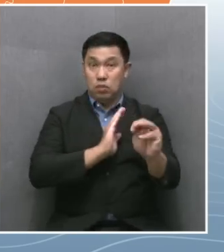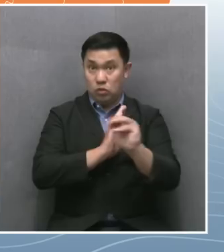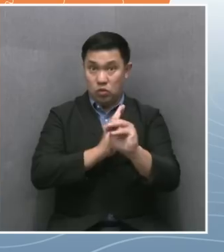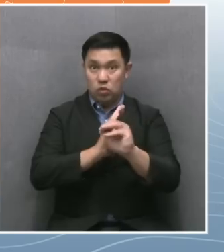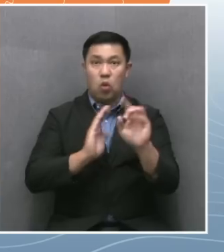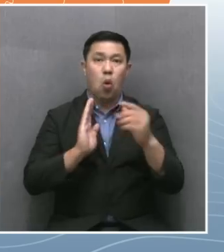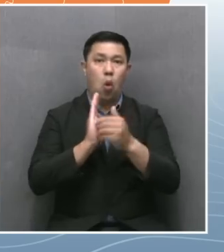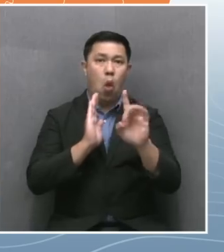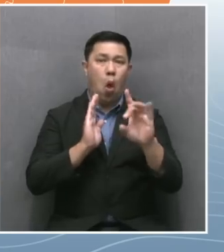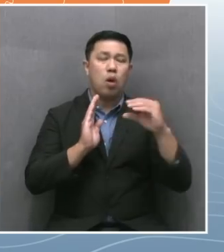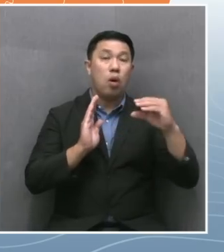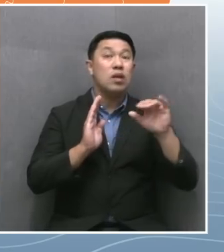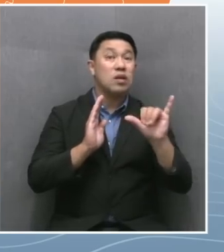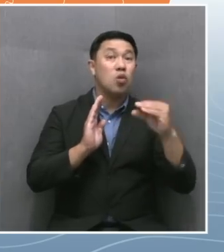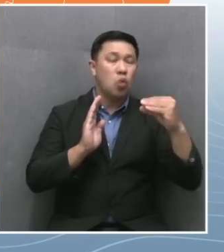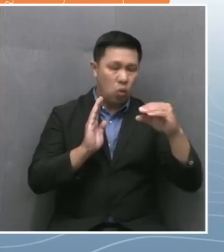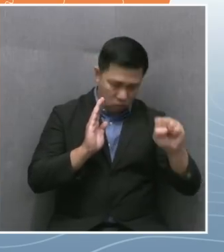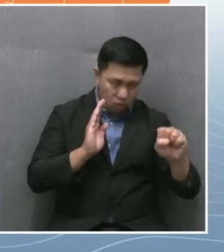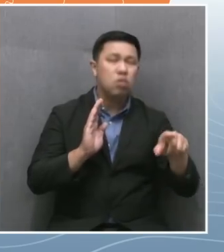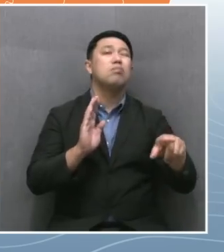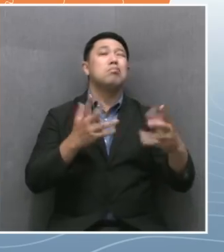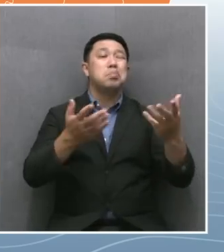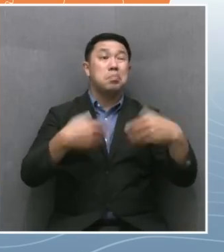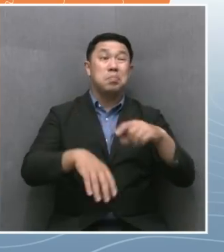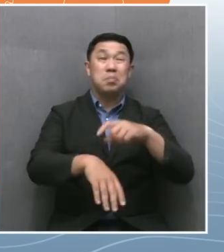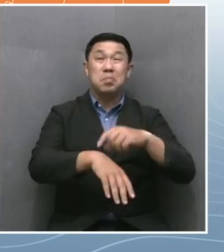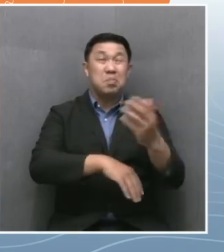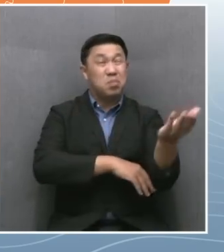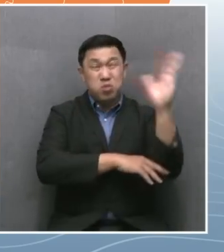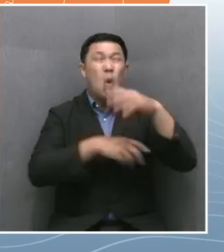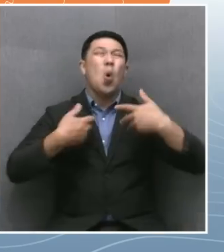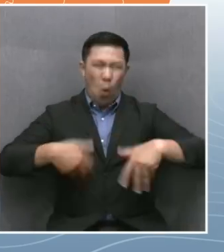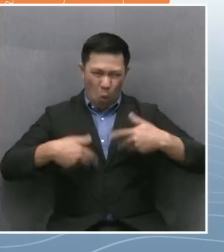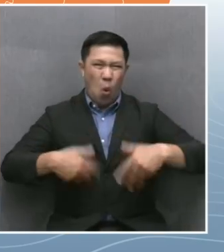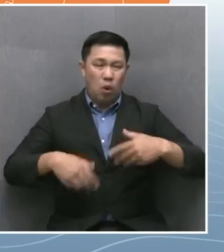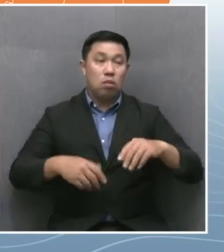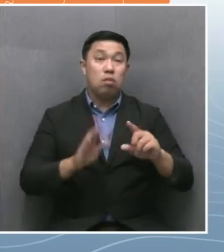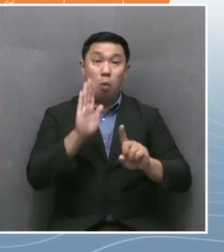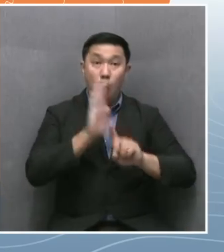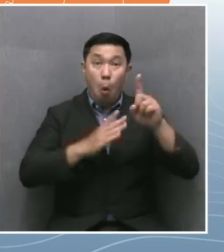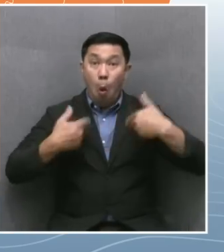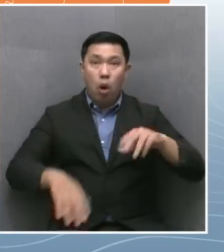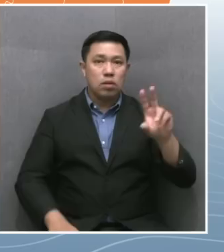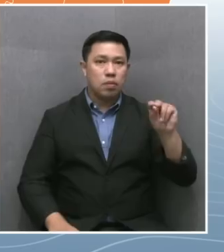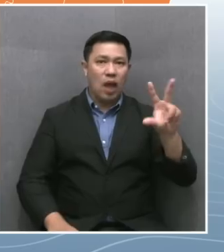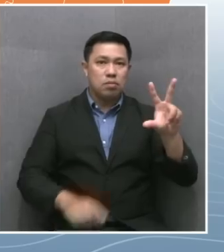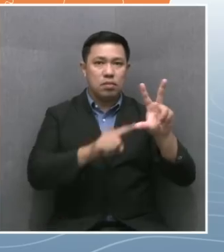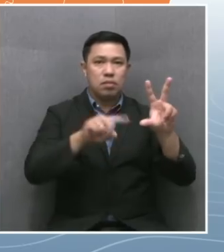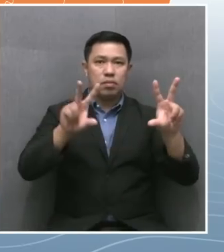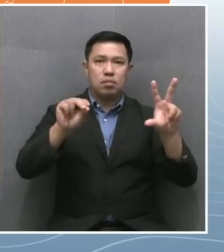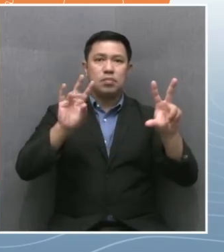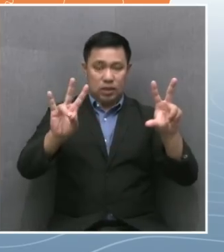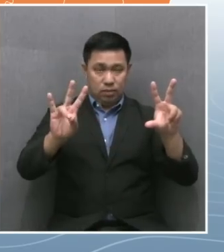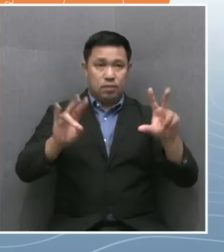ยโสธรมีอากาศร้อนในตอนกลางวันอุณหภูมิสูงสุด 33 -37องศเซซ